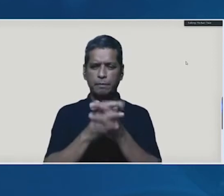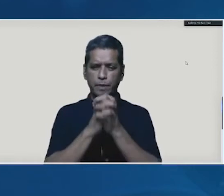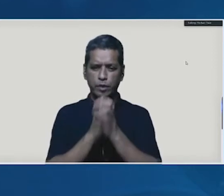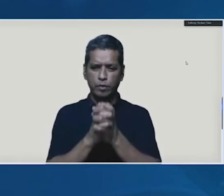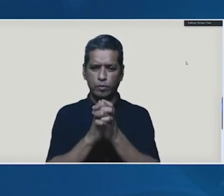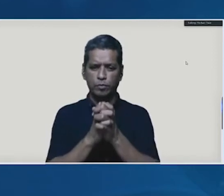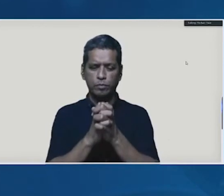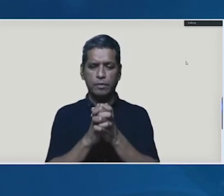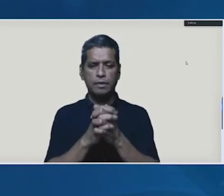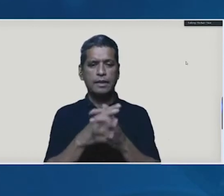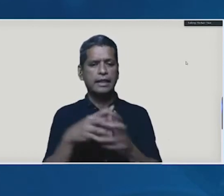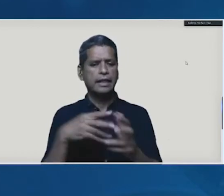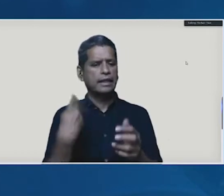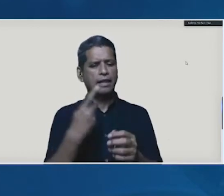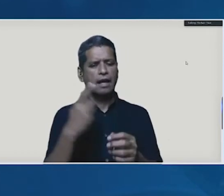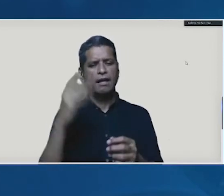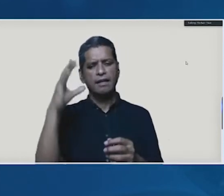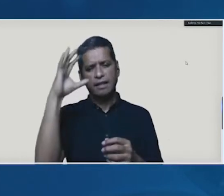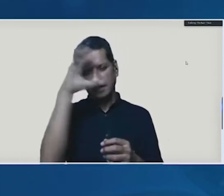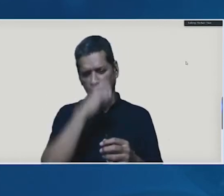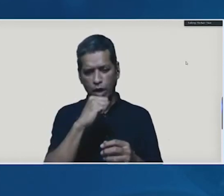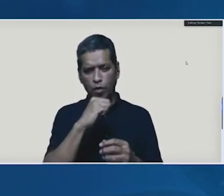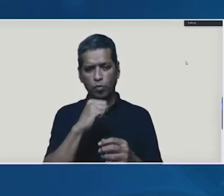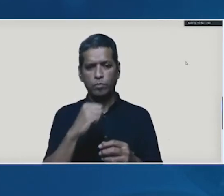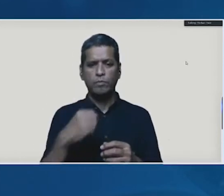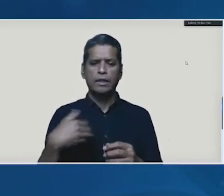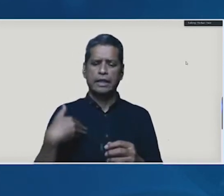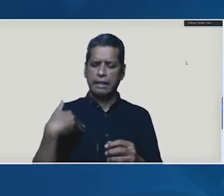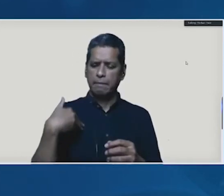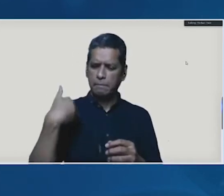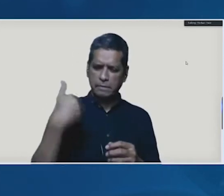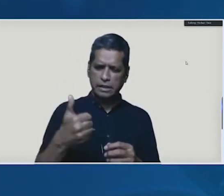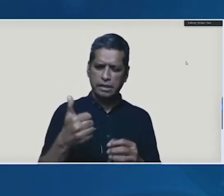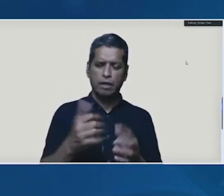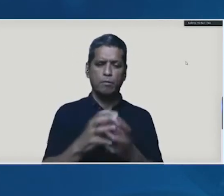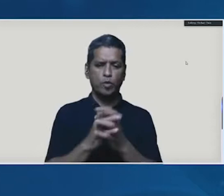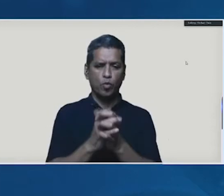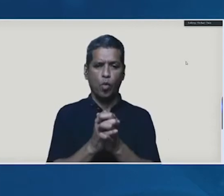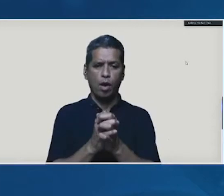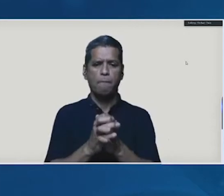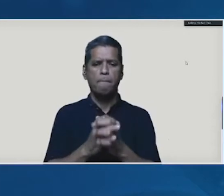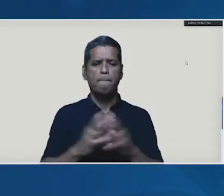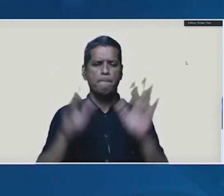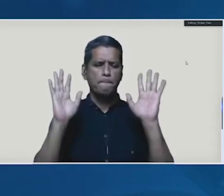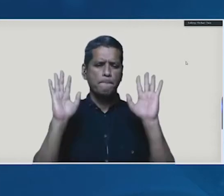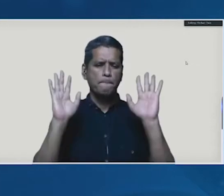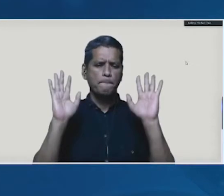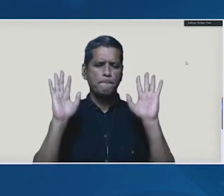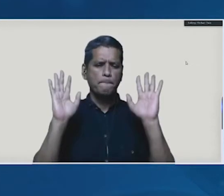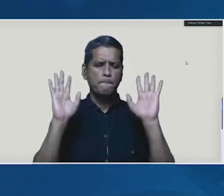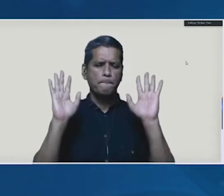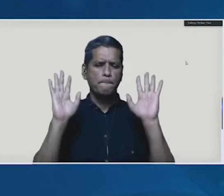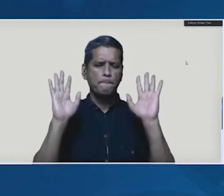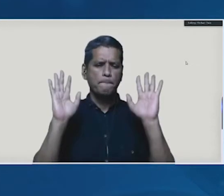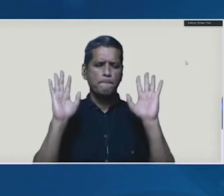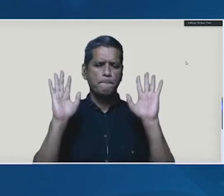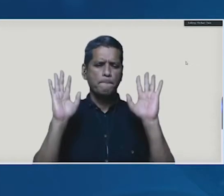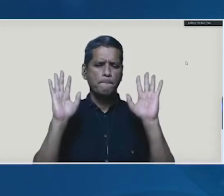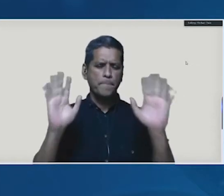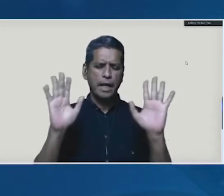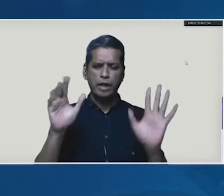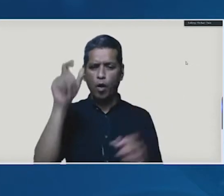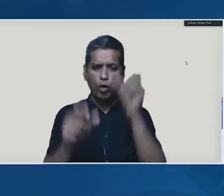tahu kita bahwa kita bisa Yo ada banyak orang yang tidak bias berdoa tidak